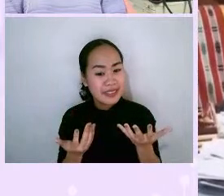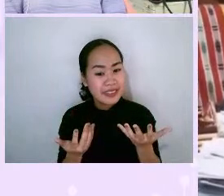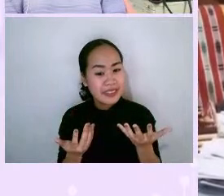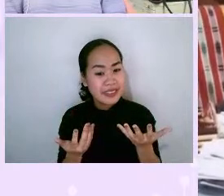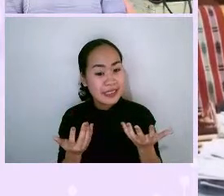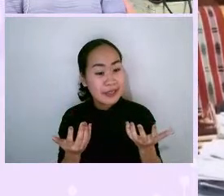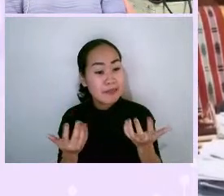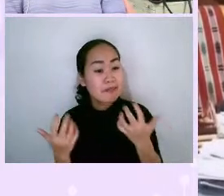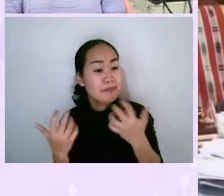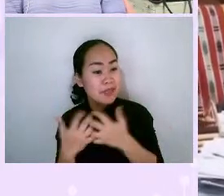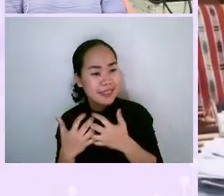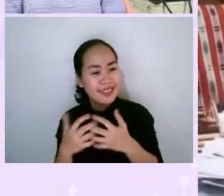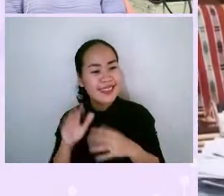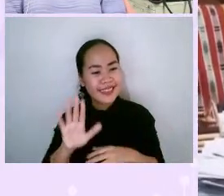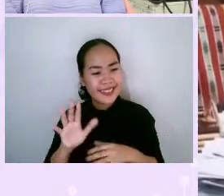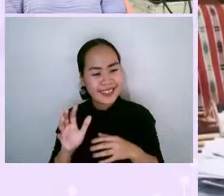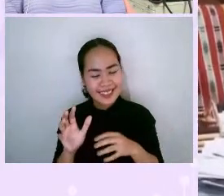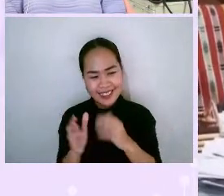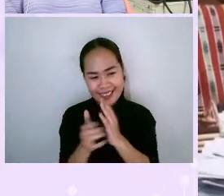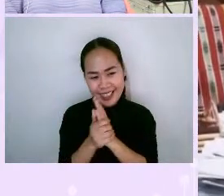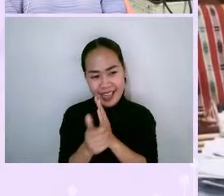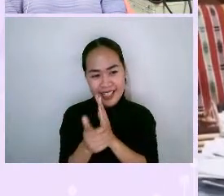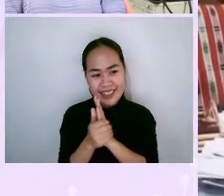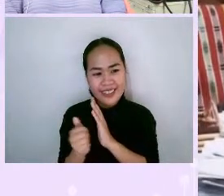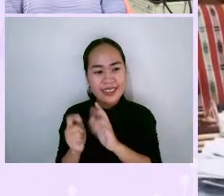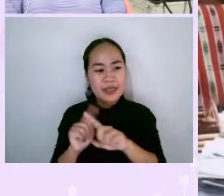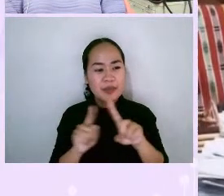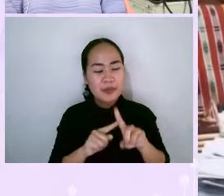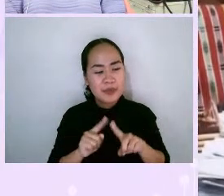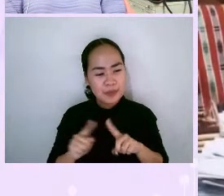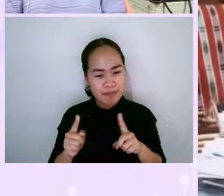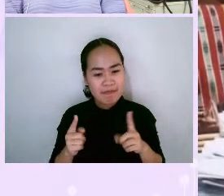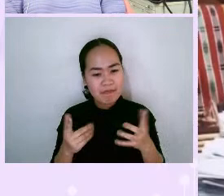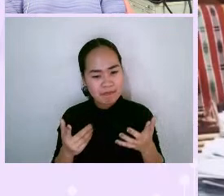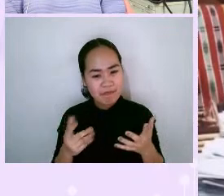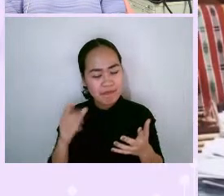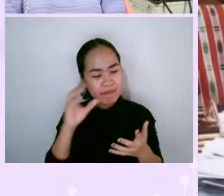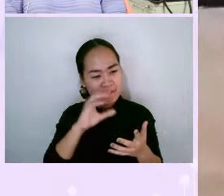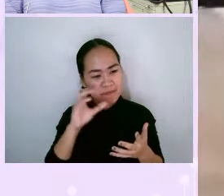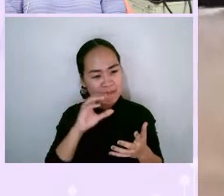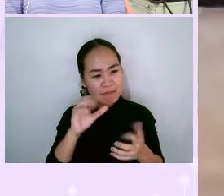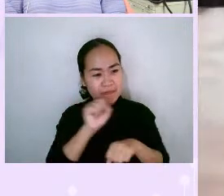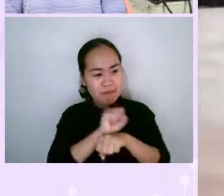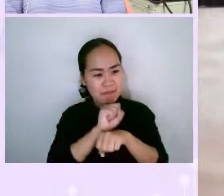the skills of this laborer.